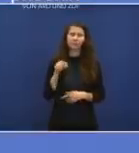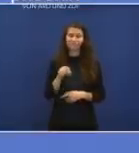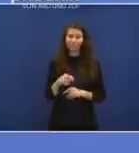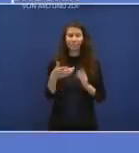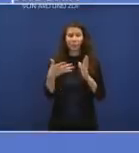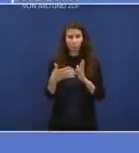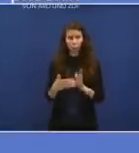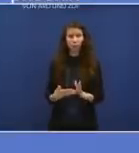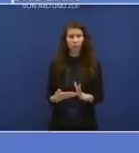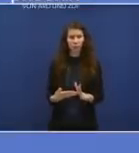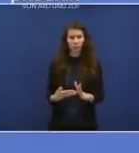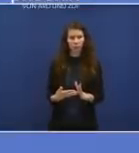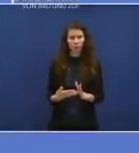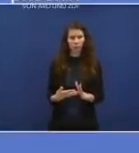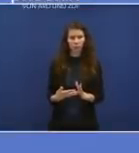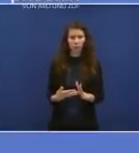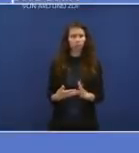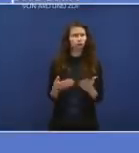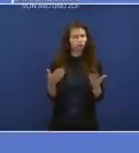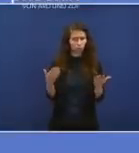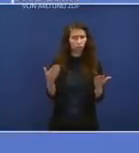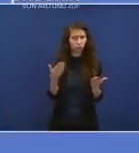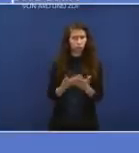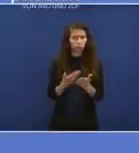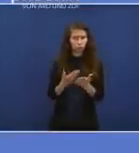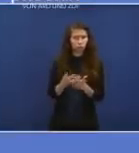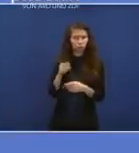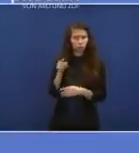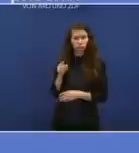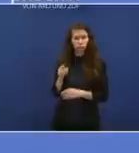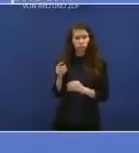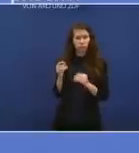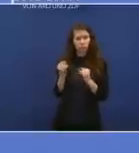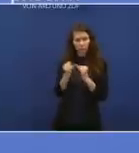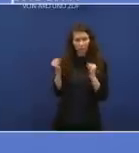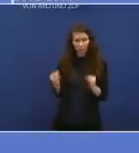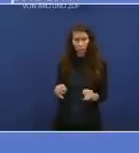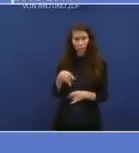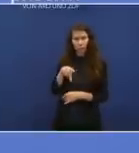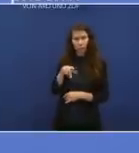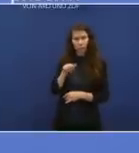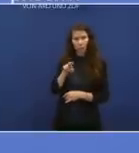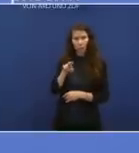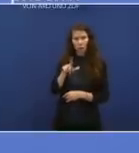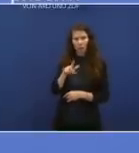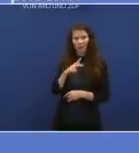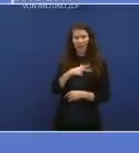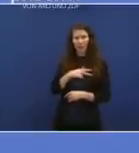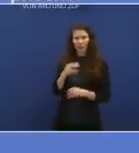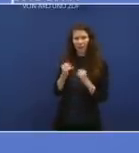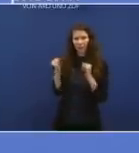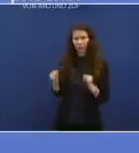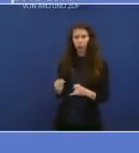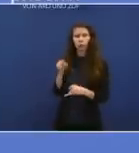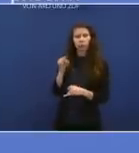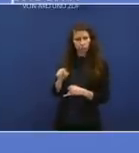und das, denke ich, wird genau da geschehen, wo es auch hingehört, ins Paul-Ehrlich-Institut, in die